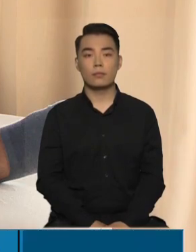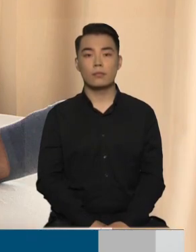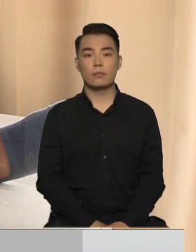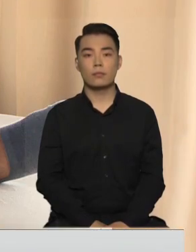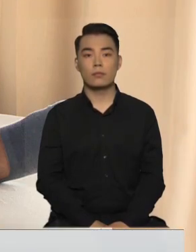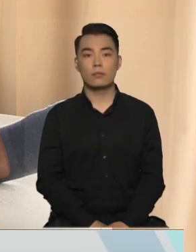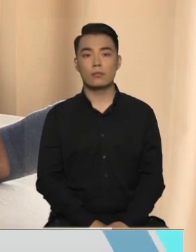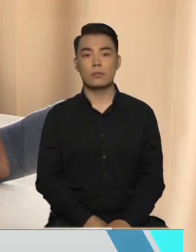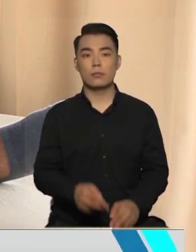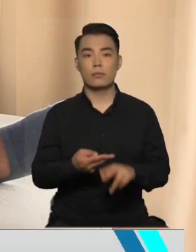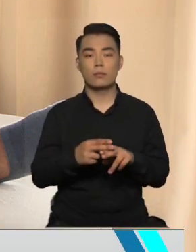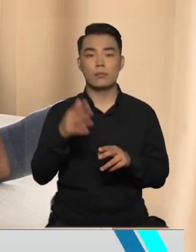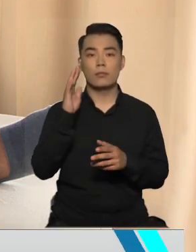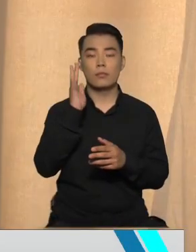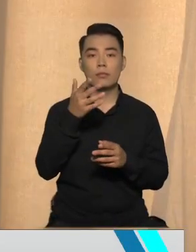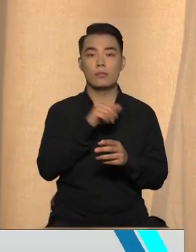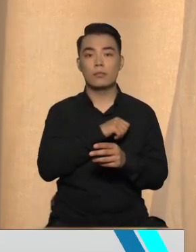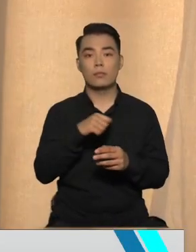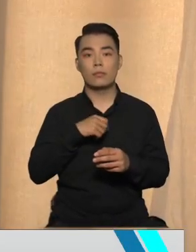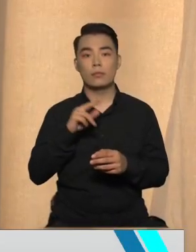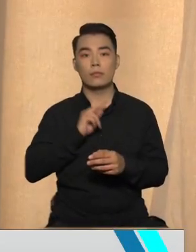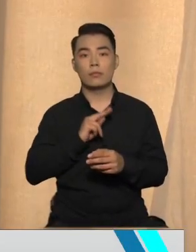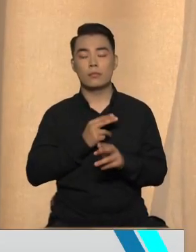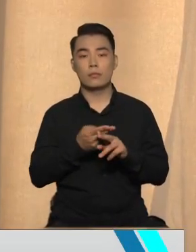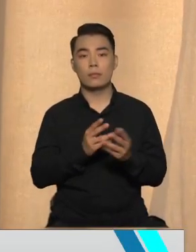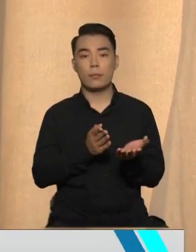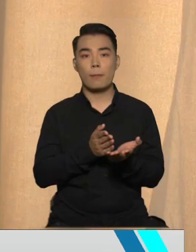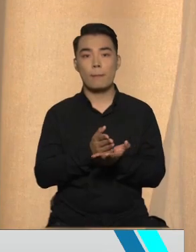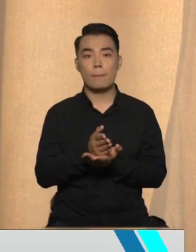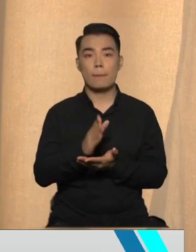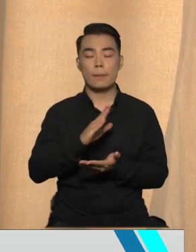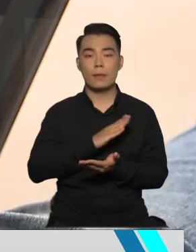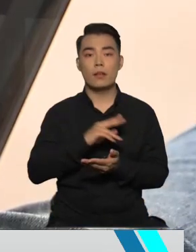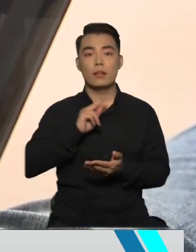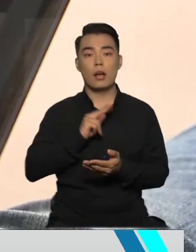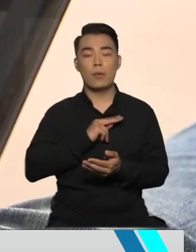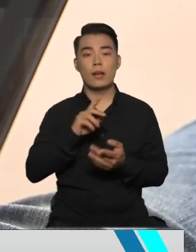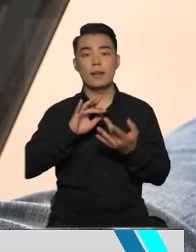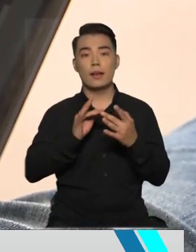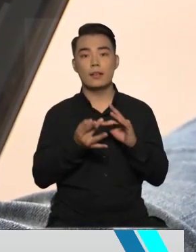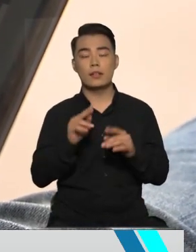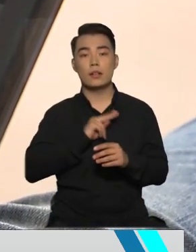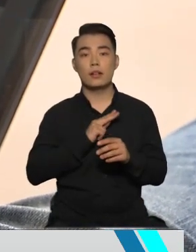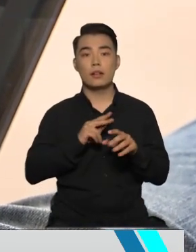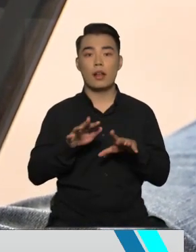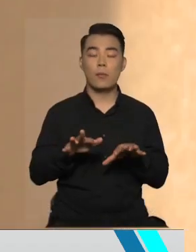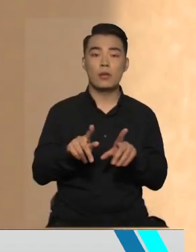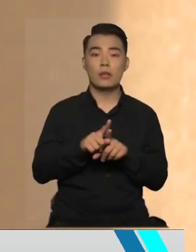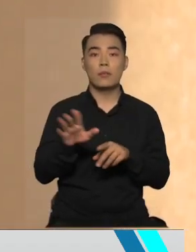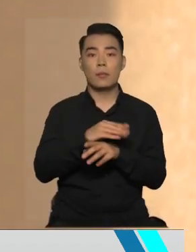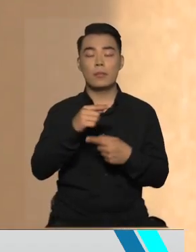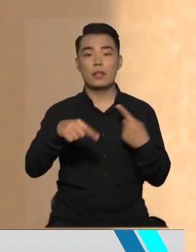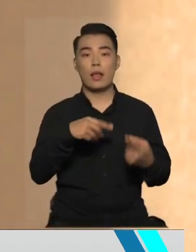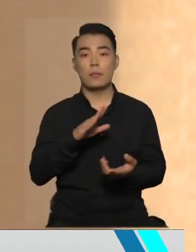Вот уже как 5 лет Тимур Тимиржанов поменял офис на полную свободу действий. Работает IT-разработчиком в сфере автоматизации